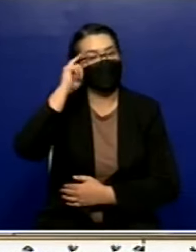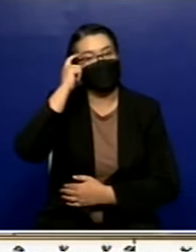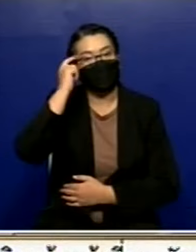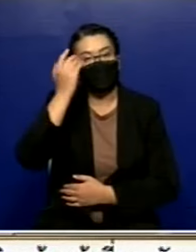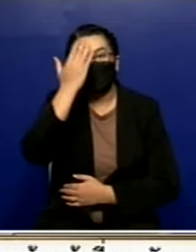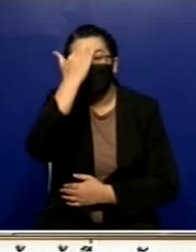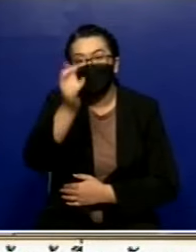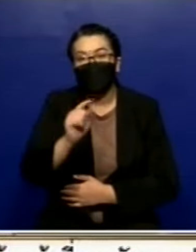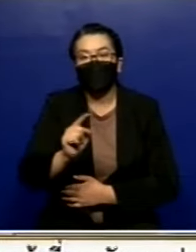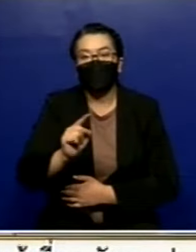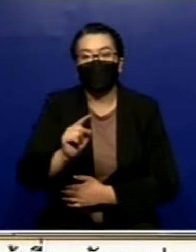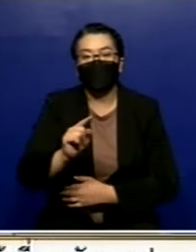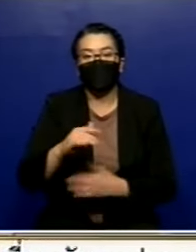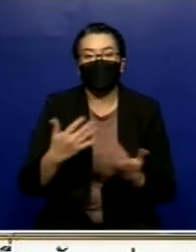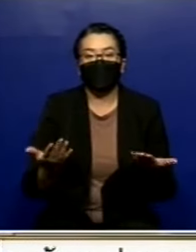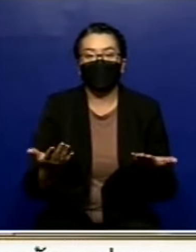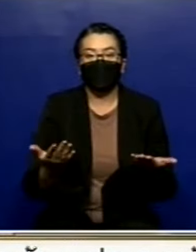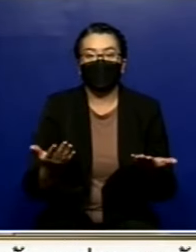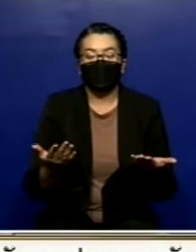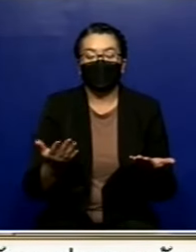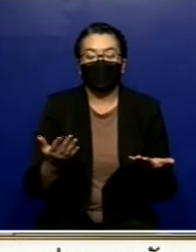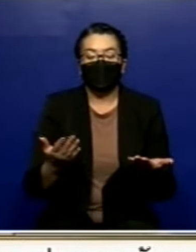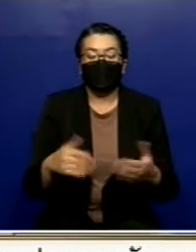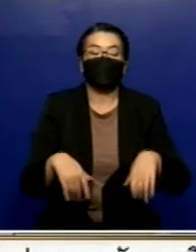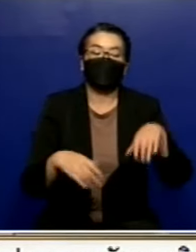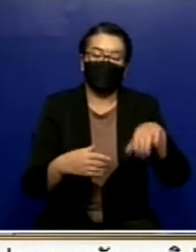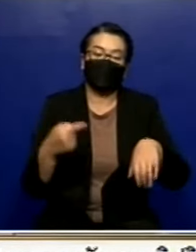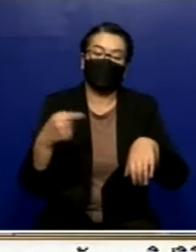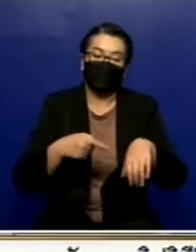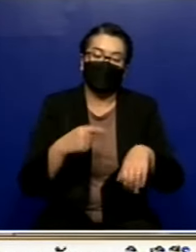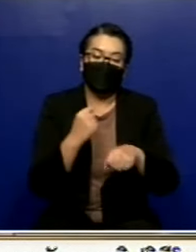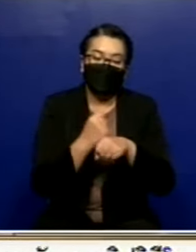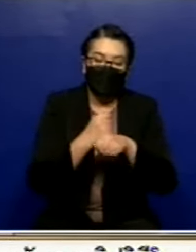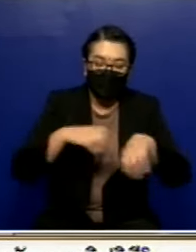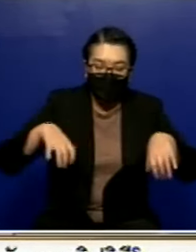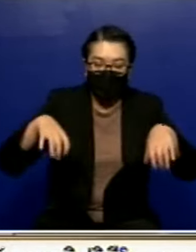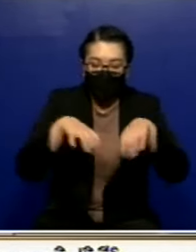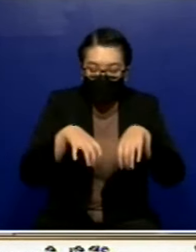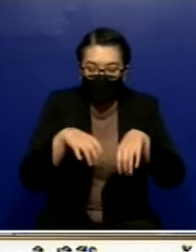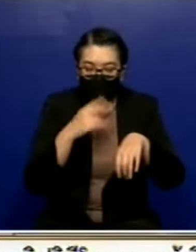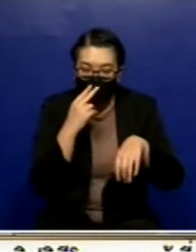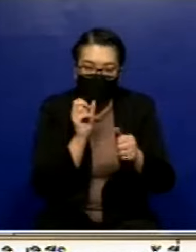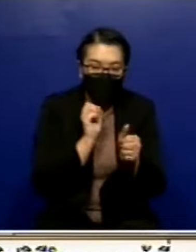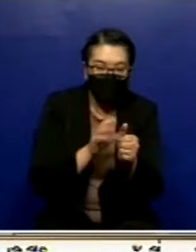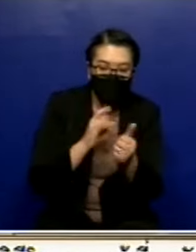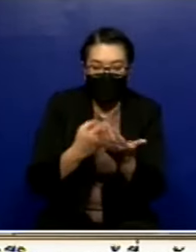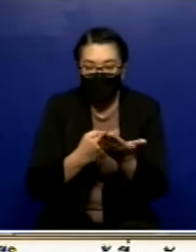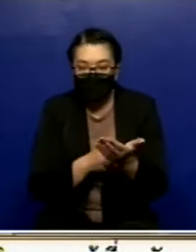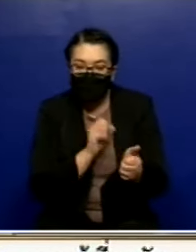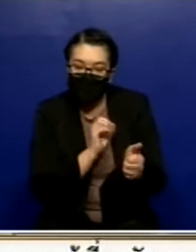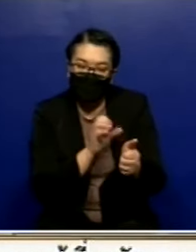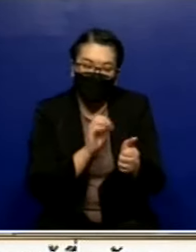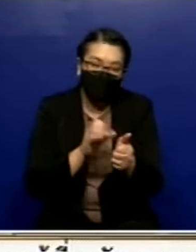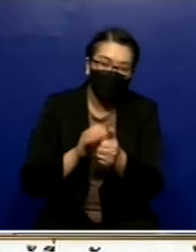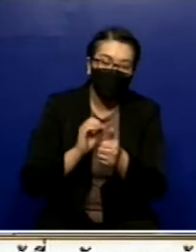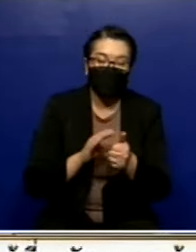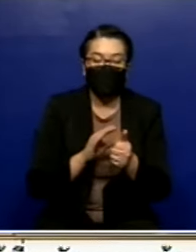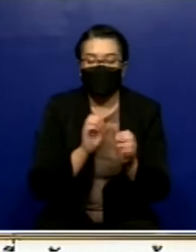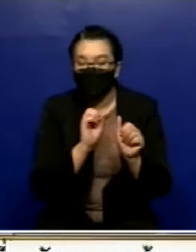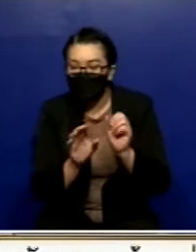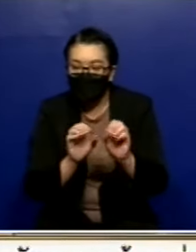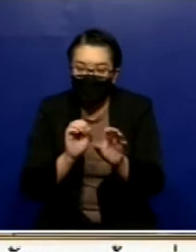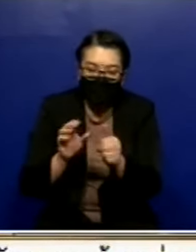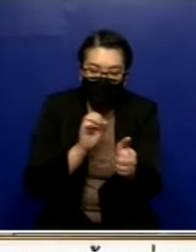เพรอะไรครับสภาพัยเป็หน่วยงานที่อยู่ข้ๆที่จะต้องให้คำปรกษาที่จะต้องให้การชี้แนะ